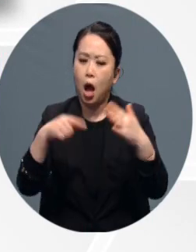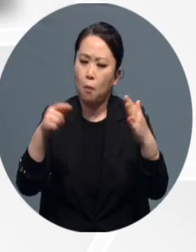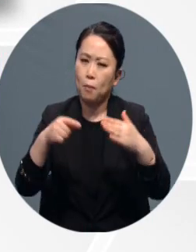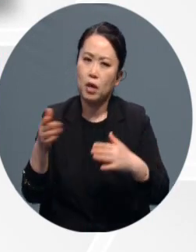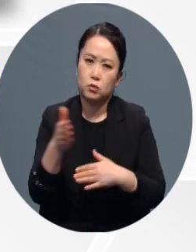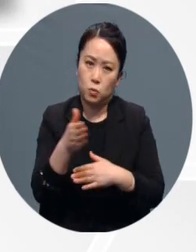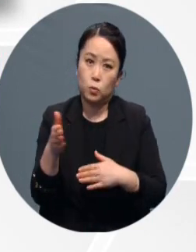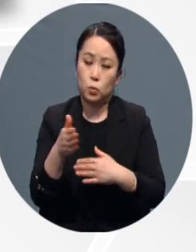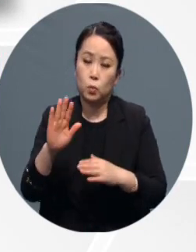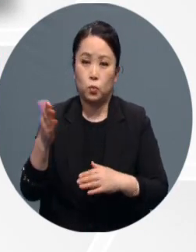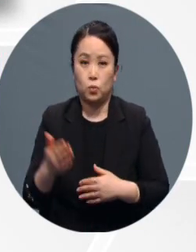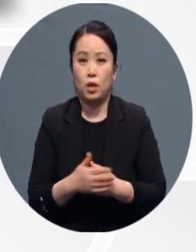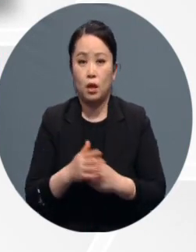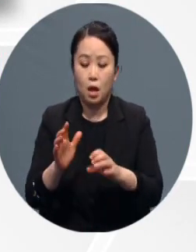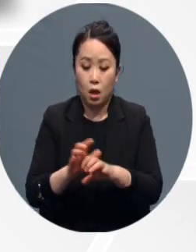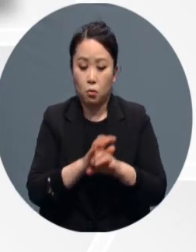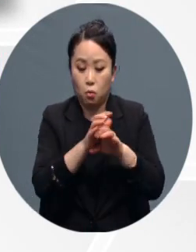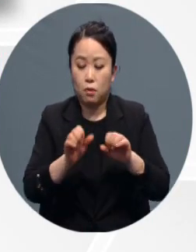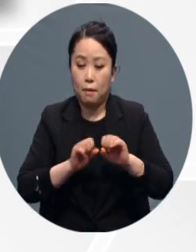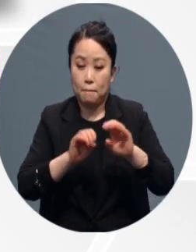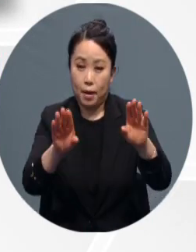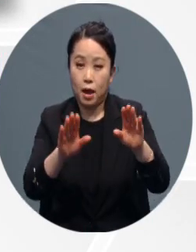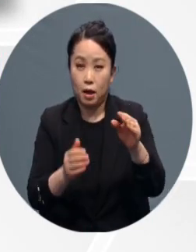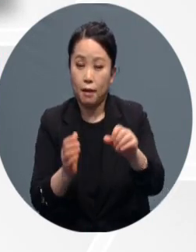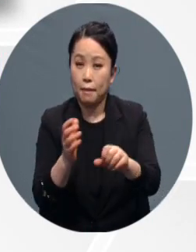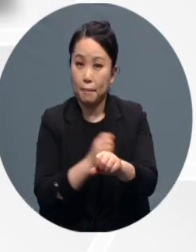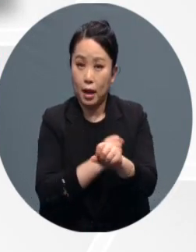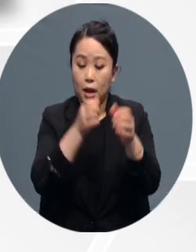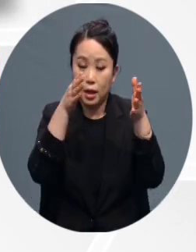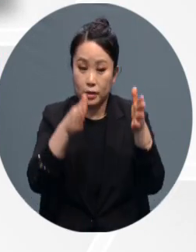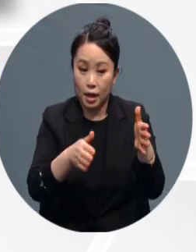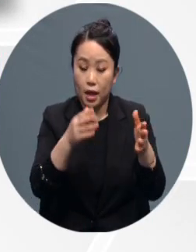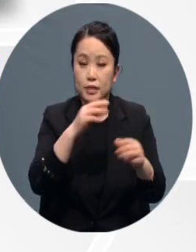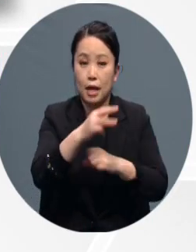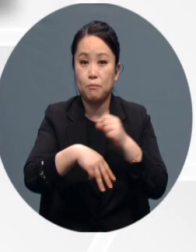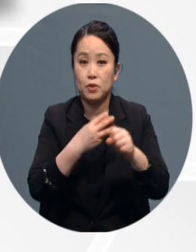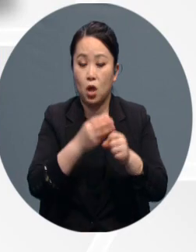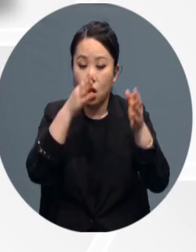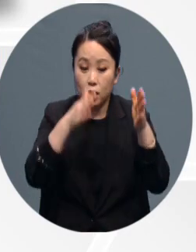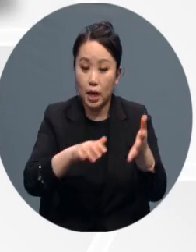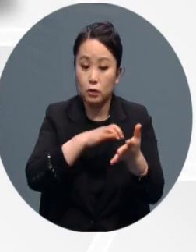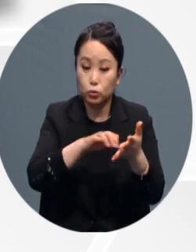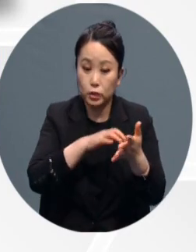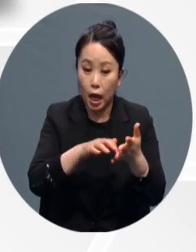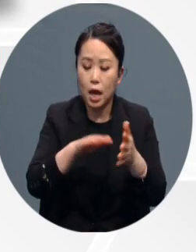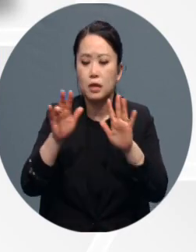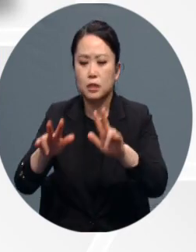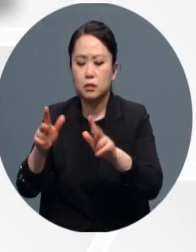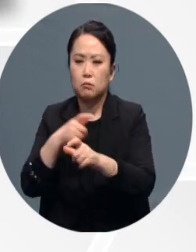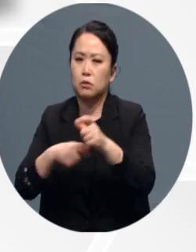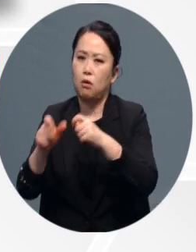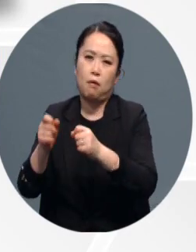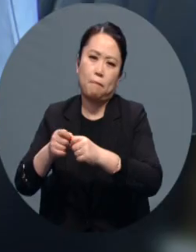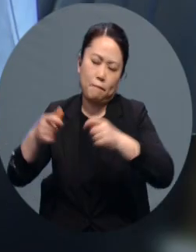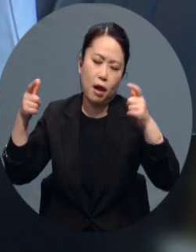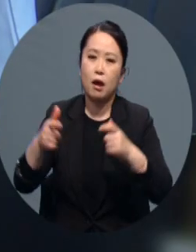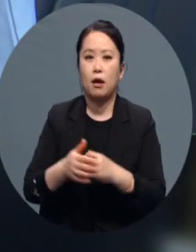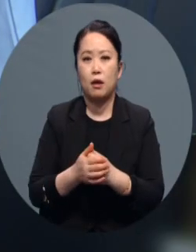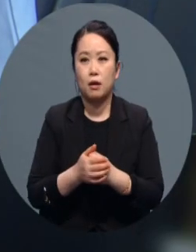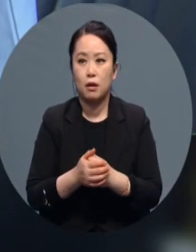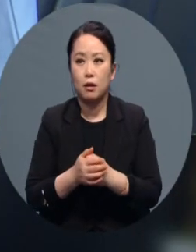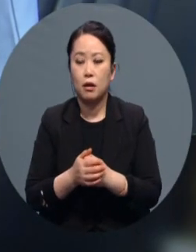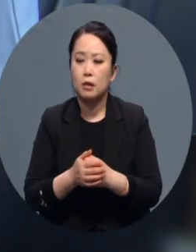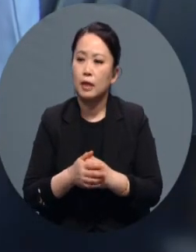수준입니다. 코로나 팬데믹 기간인 최근 3년간 환자 수에 비해 폭발적으로 늘고 있는 겁니다. 체감적으로는